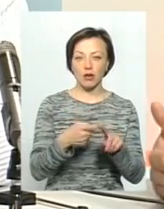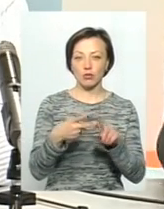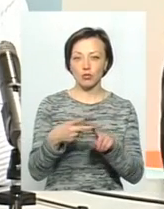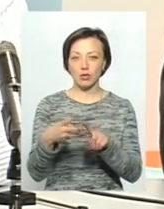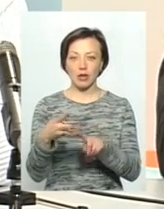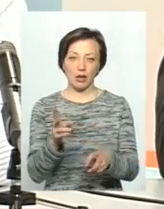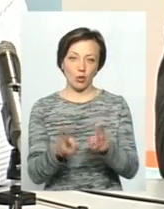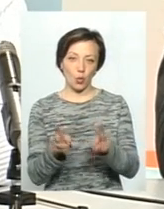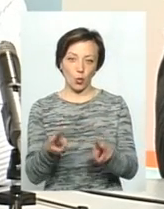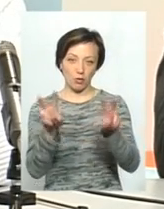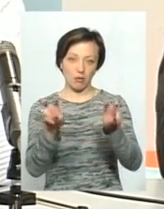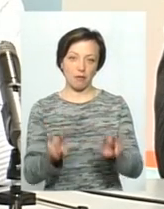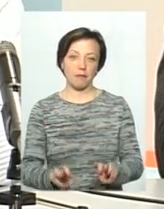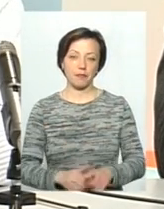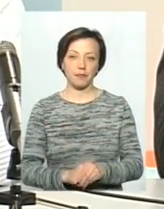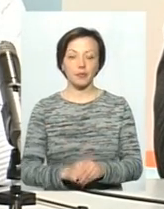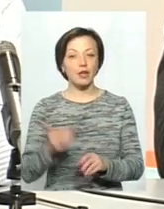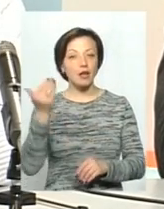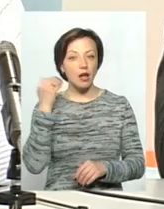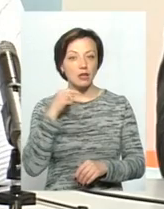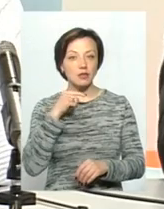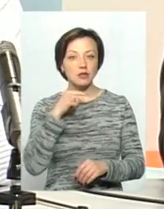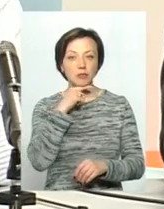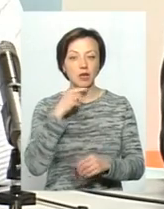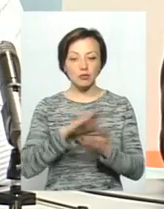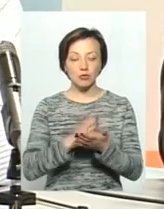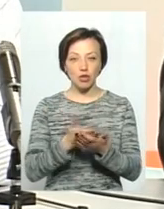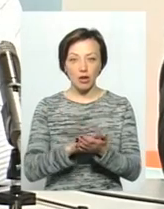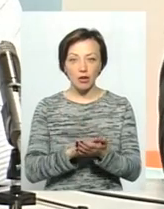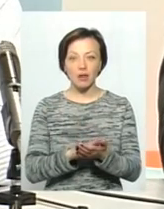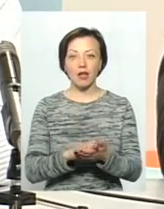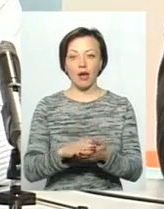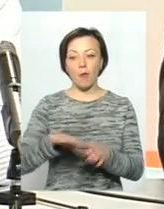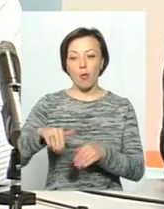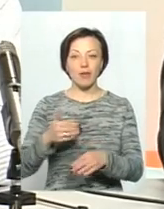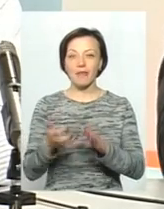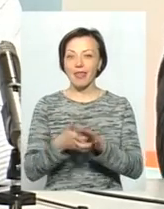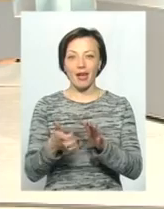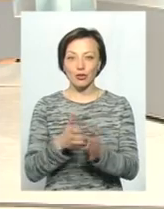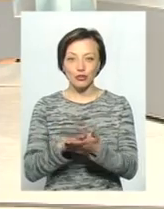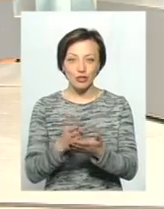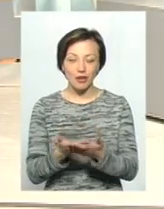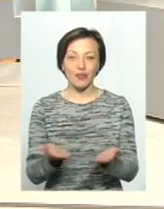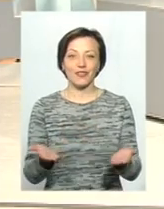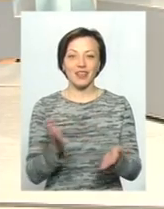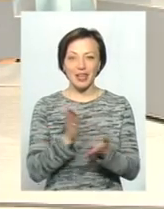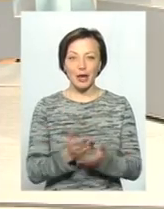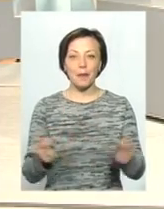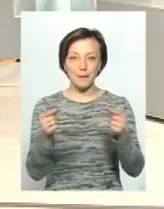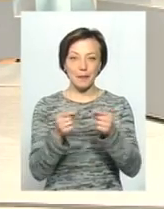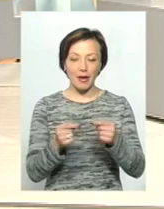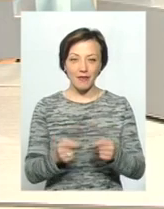друга. Ну, раніше м'ясо пережарували, потім не дожарували. Ну, скажімо, тобто є